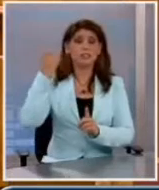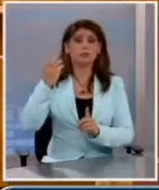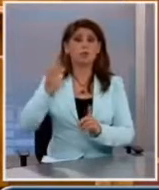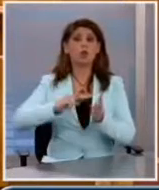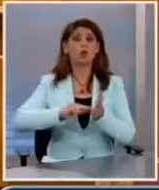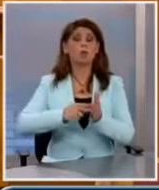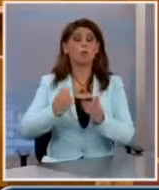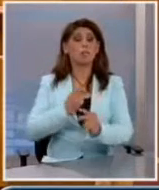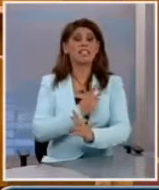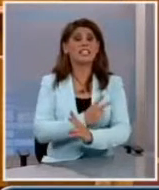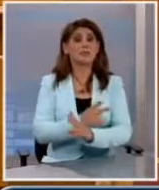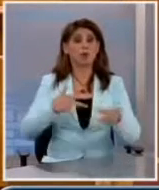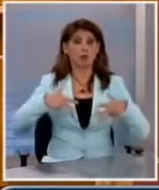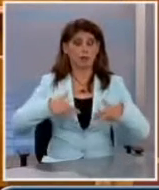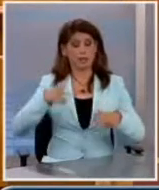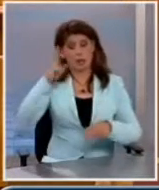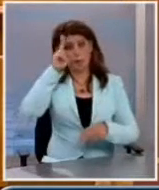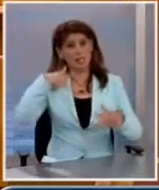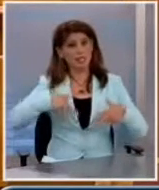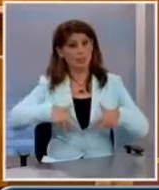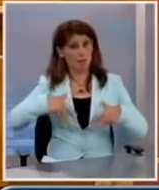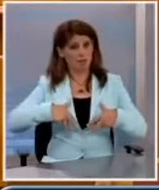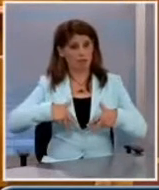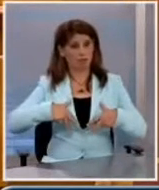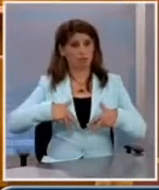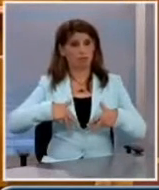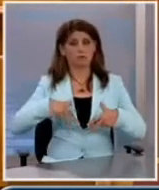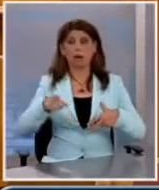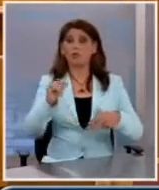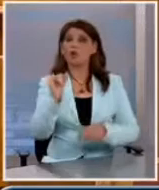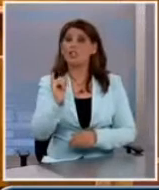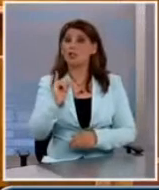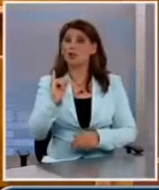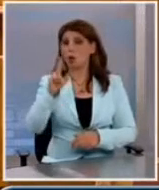της κυβέρνησης της Γερμανικής, το οποίο Ινστιτούτο